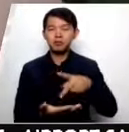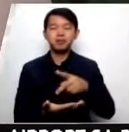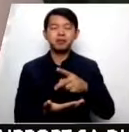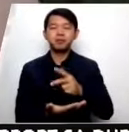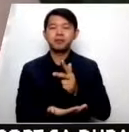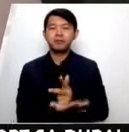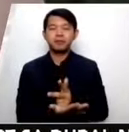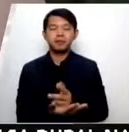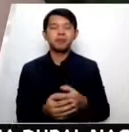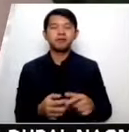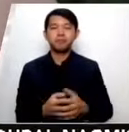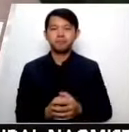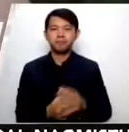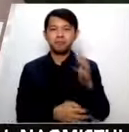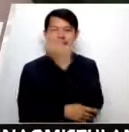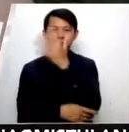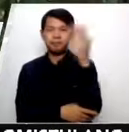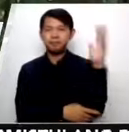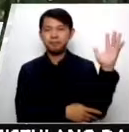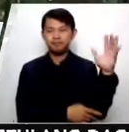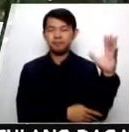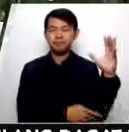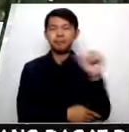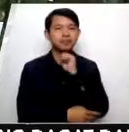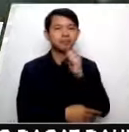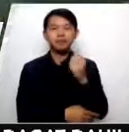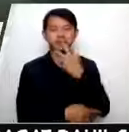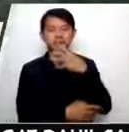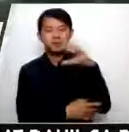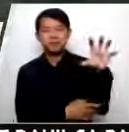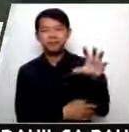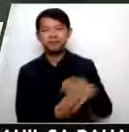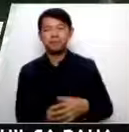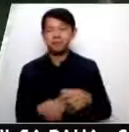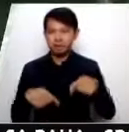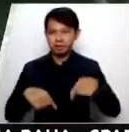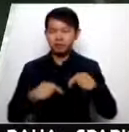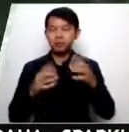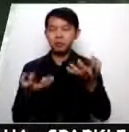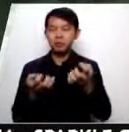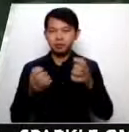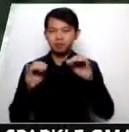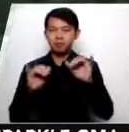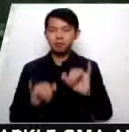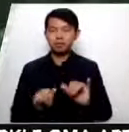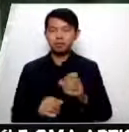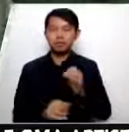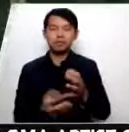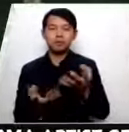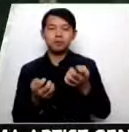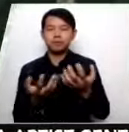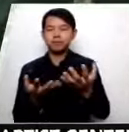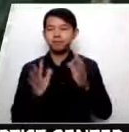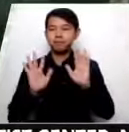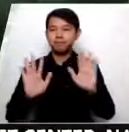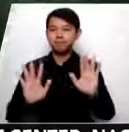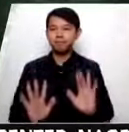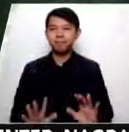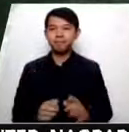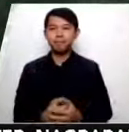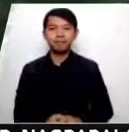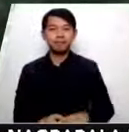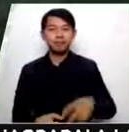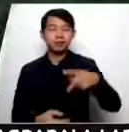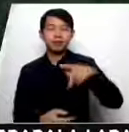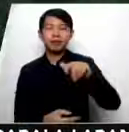school so kapag gusto po namin mag-unwind dito po kami pumupunta ang aroco forest park ay tinaguriang last lang ng